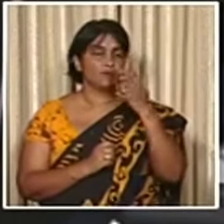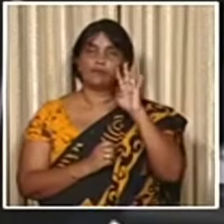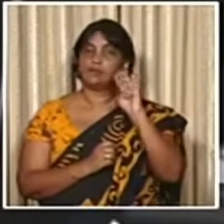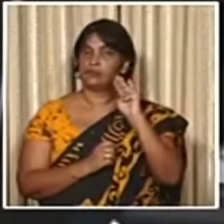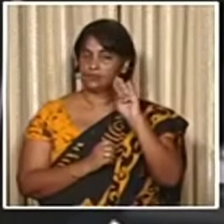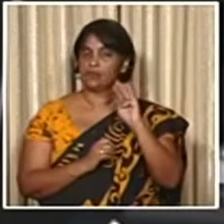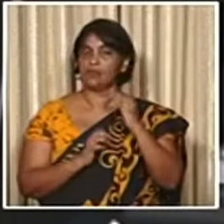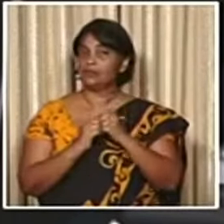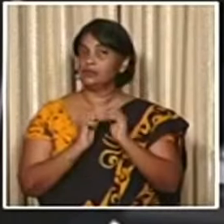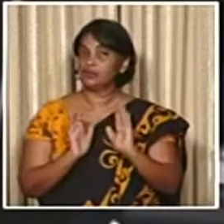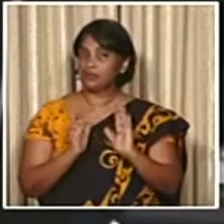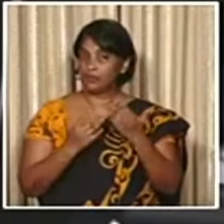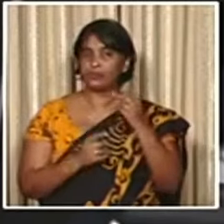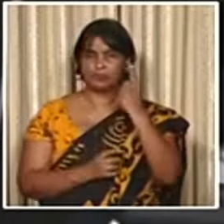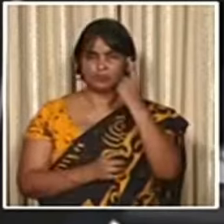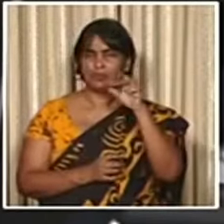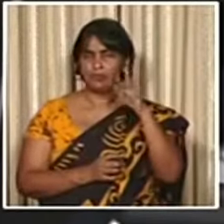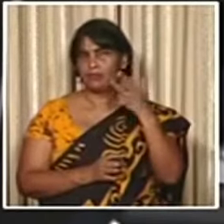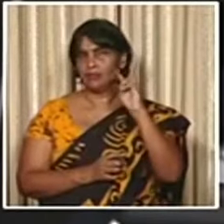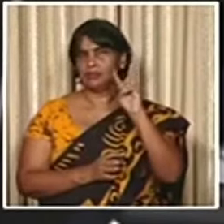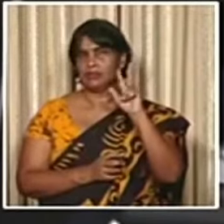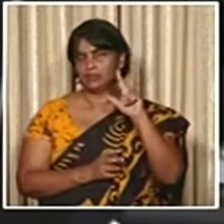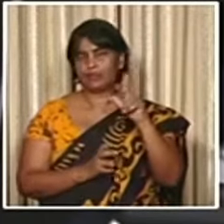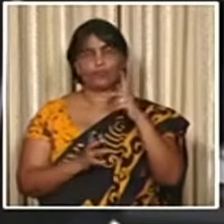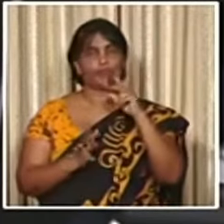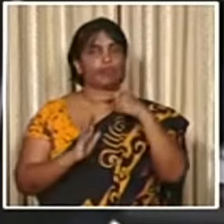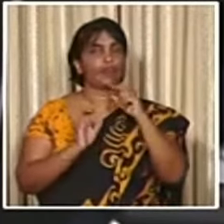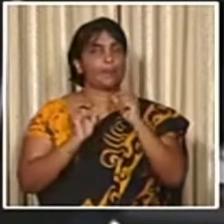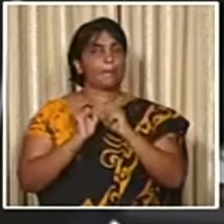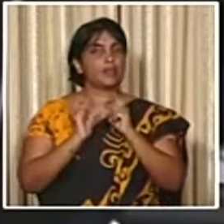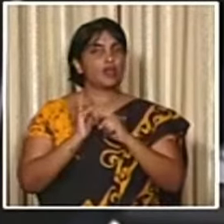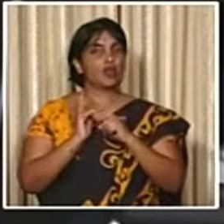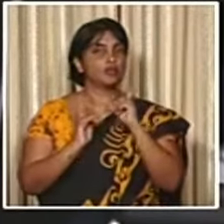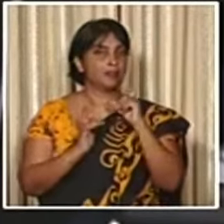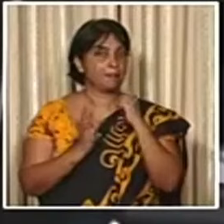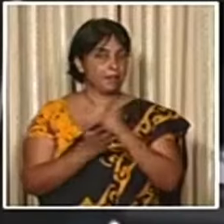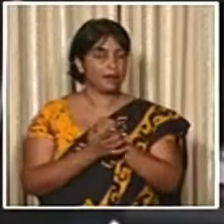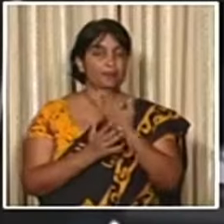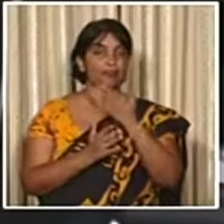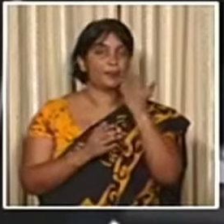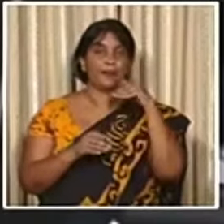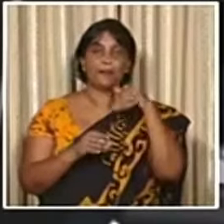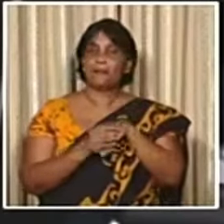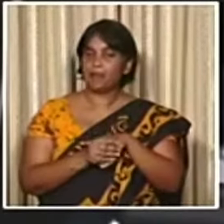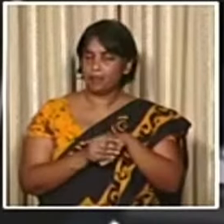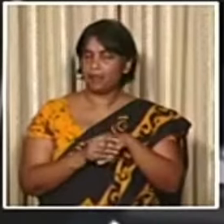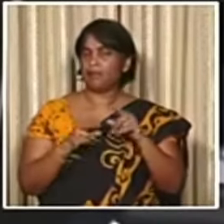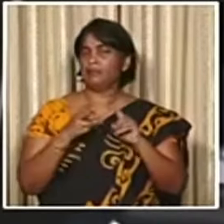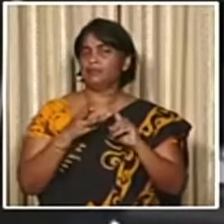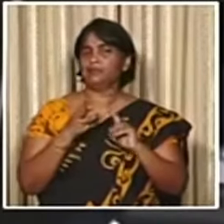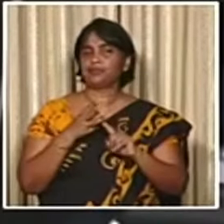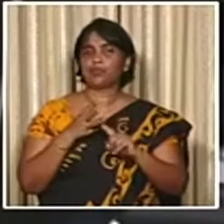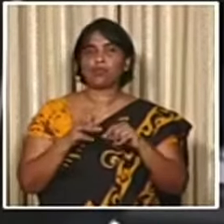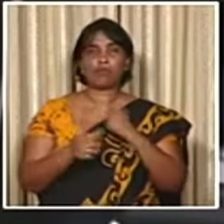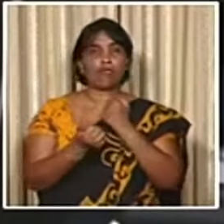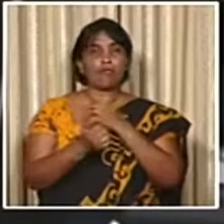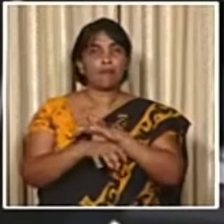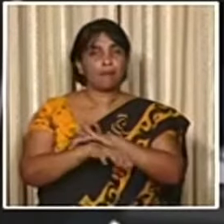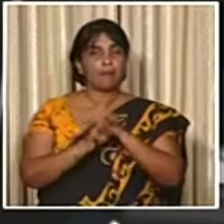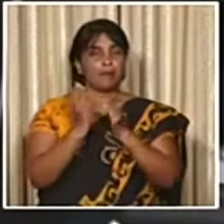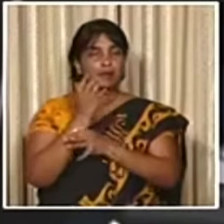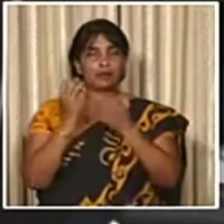1940 ගණන් වල ආරම්භ කරපු 38 කොහෙද ලංකා බැංකුවට. ඒ වගේම මහජන බැංකුවට. අනිත් එක උකස